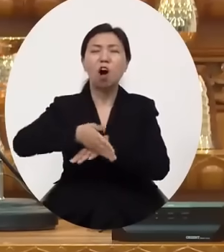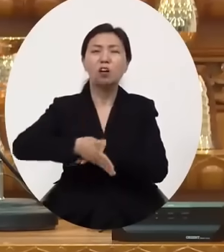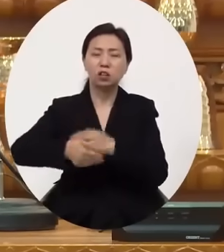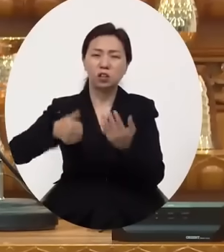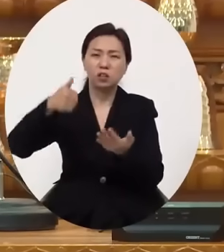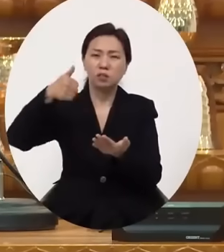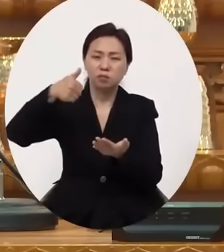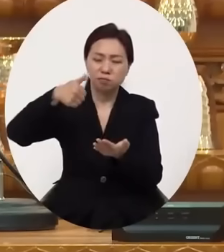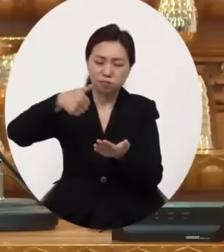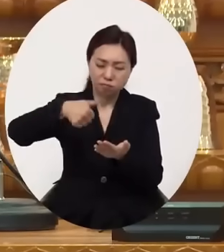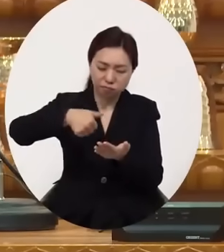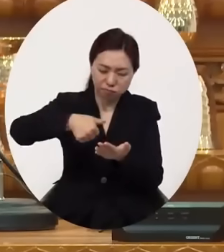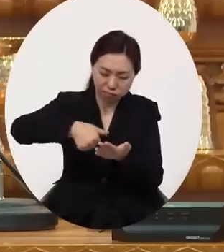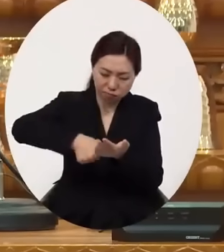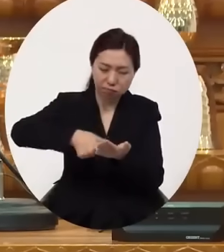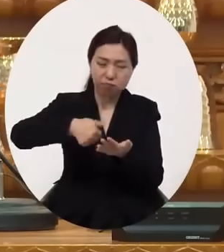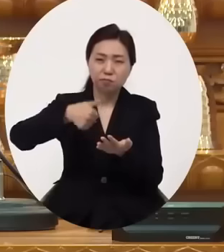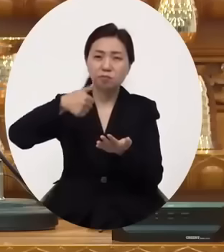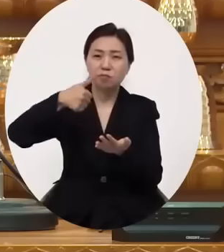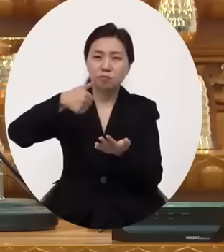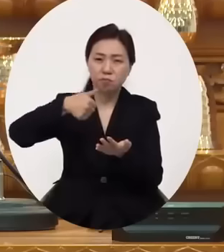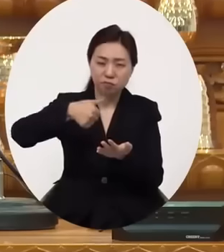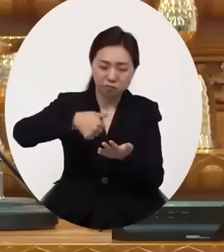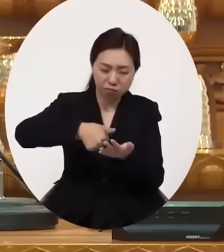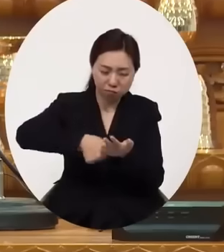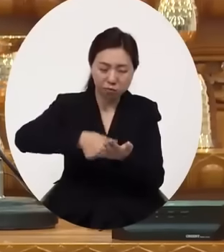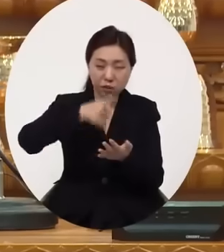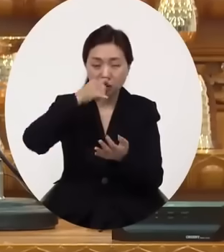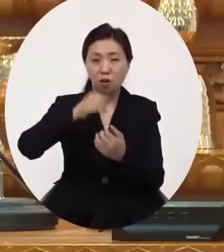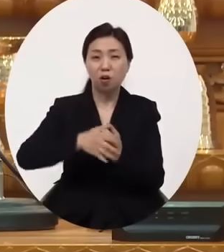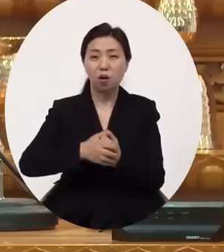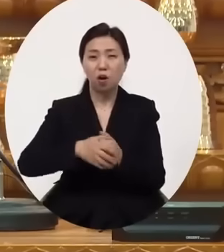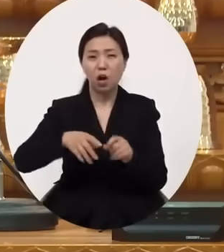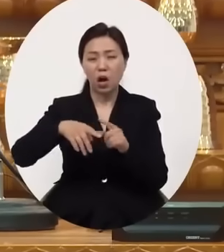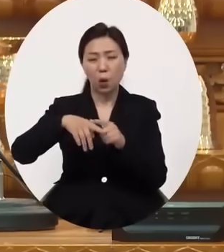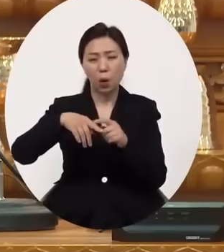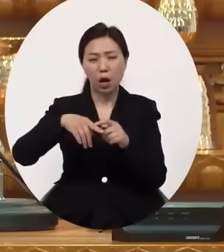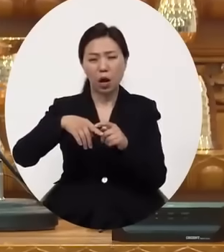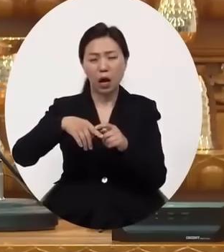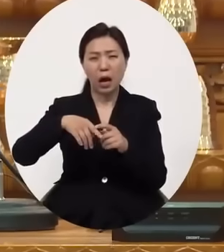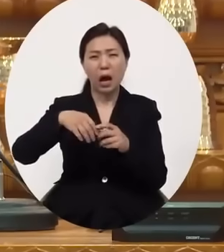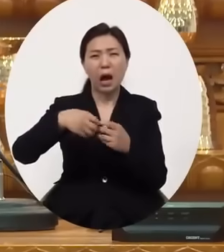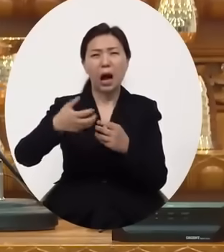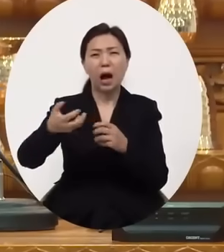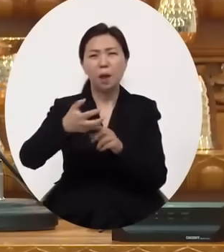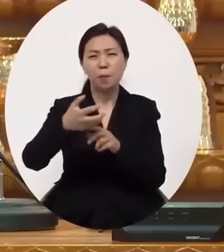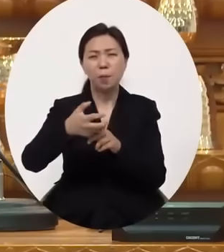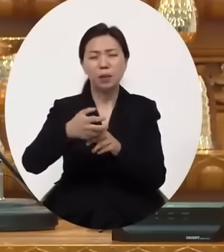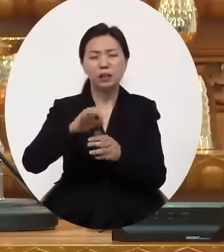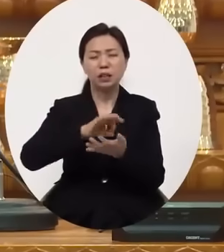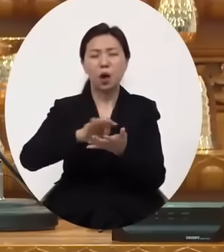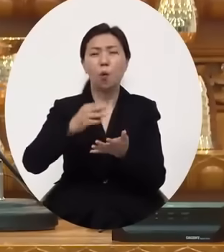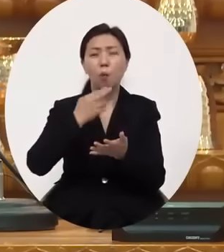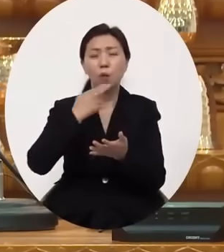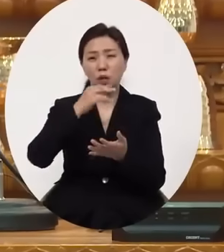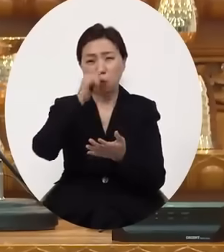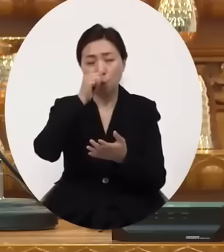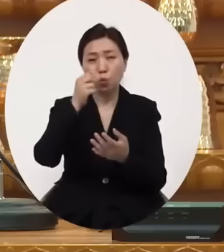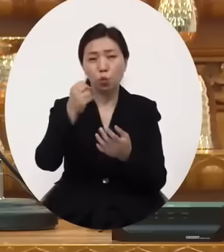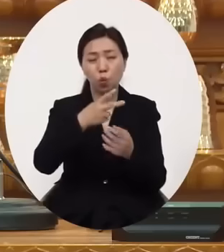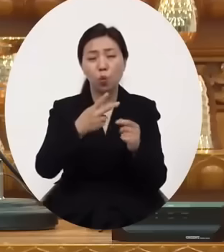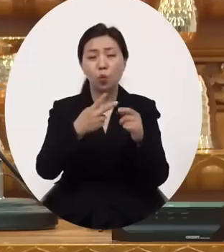이게 일종의 이거 왜 우리 손가락이가 아파가 이래 안 되면 내버려 두는 방법이 있고, 아프더라도 자꾸 이렇게 재활을